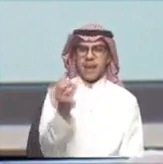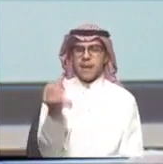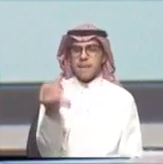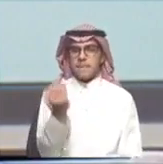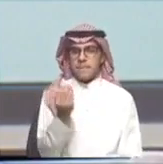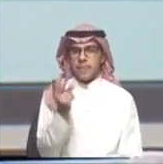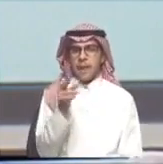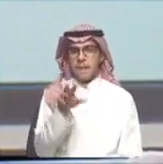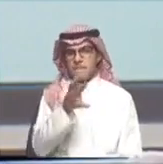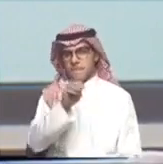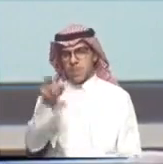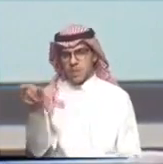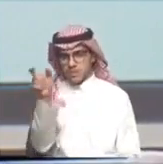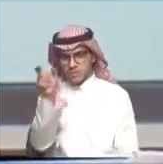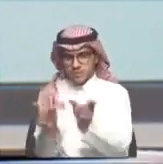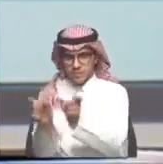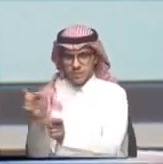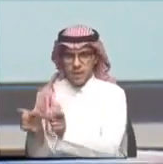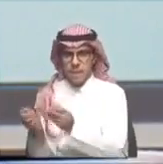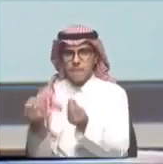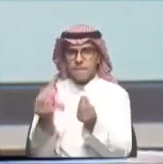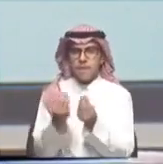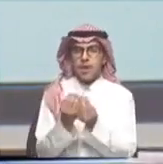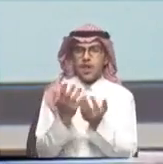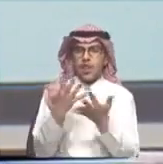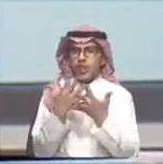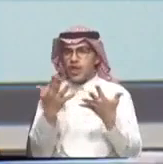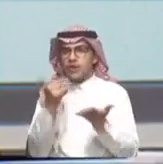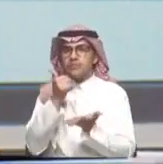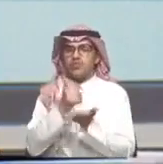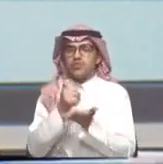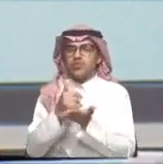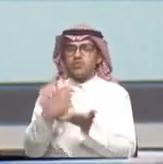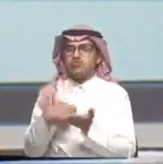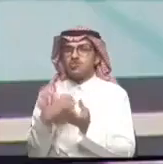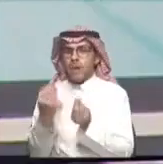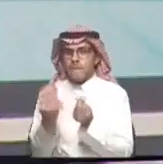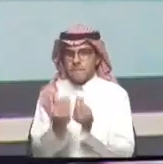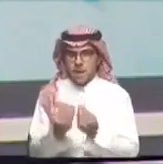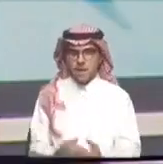سلمان بن عبد العزيز. كما وصل في معيته رعاه الله عدد من أصحاب المعالي الوزراء.